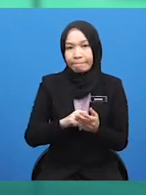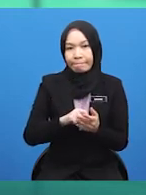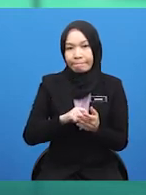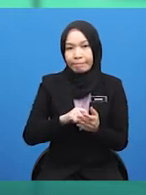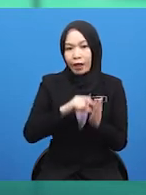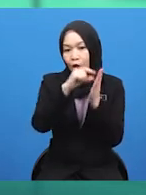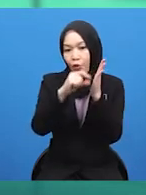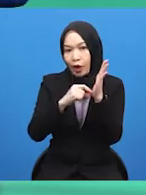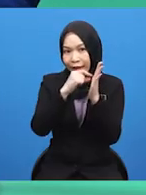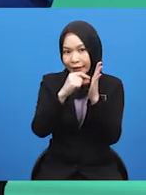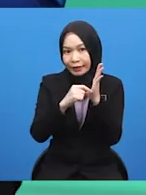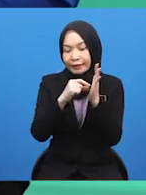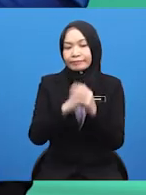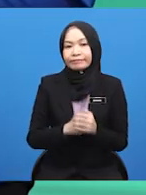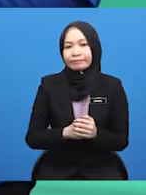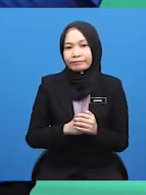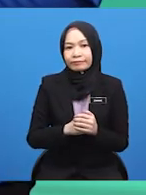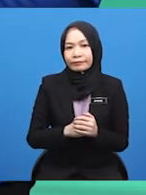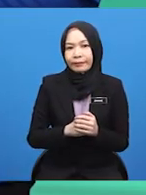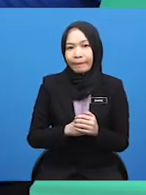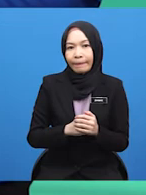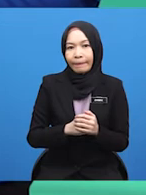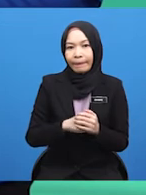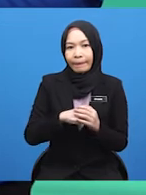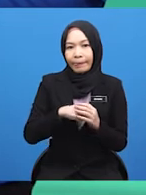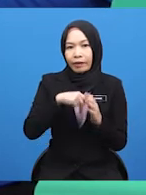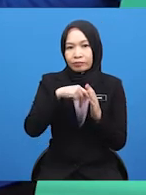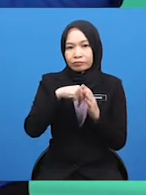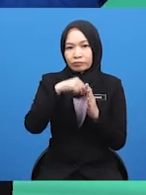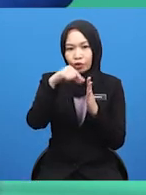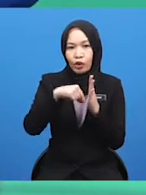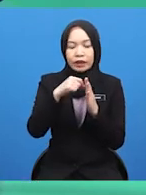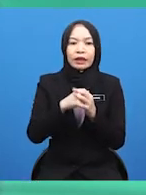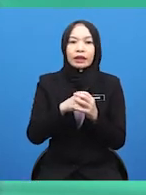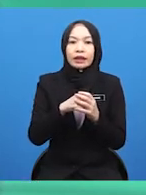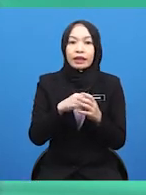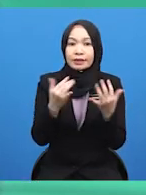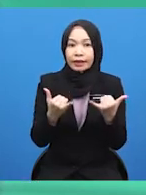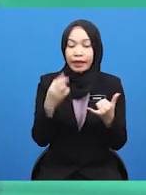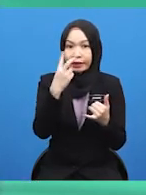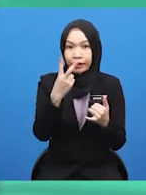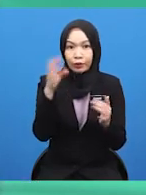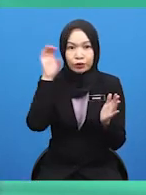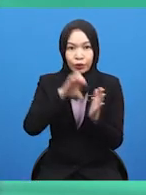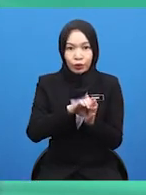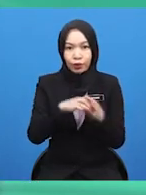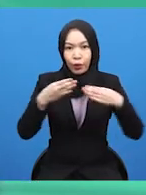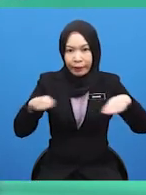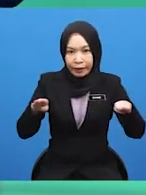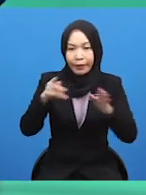keindahan. Okey, jadi teruskan cikgu. Jom pelajar-pelajar, kita lihat pula apakah contoh bidang